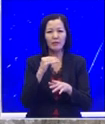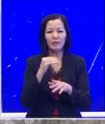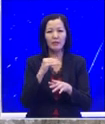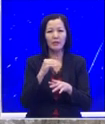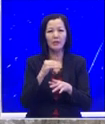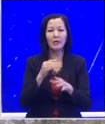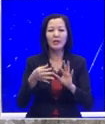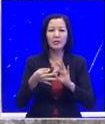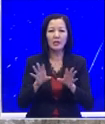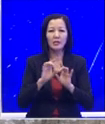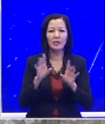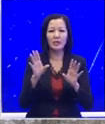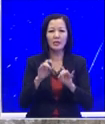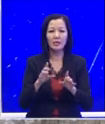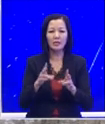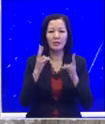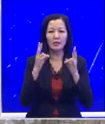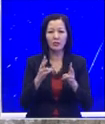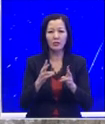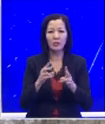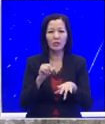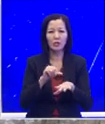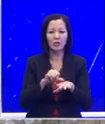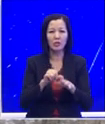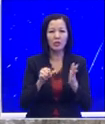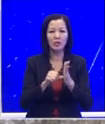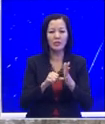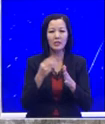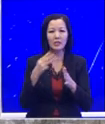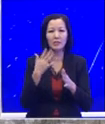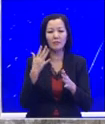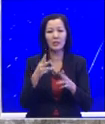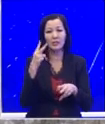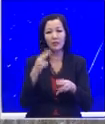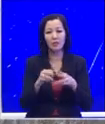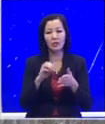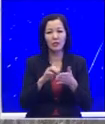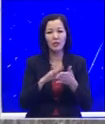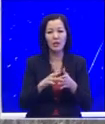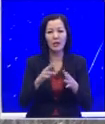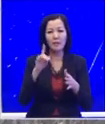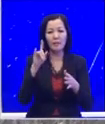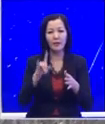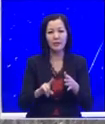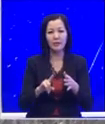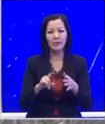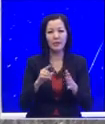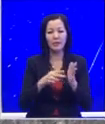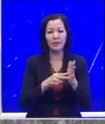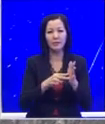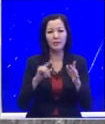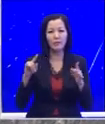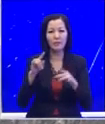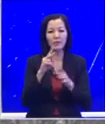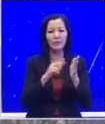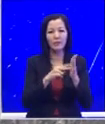хронологию событий, предшествовавших катастрофе. В 6:35 закончилась регистрация. Посадка произошла в 7:03. Взлет в